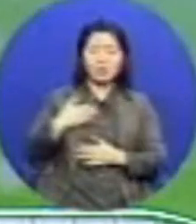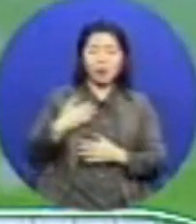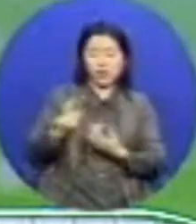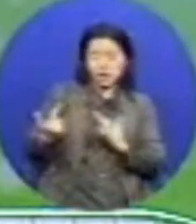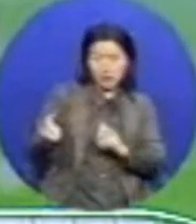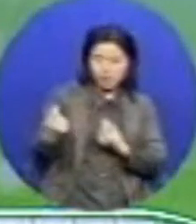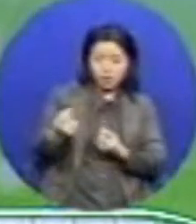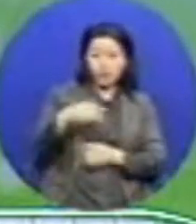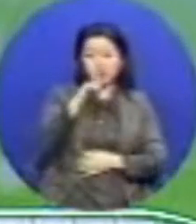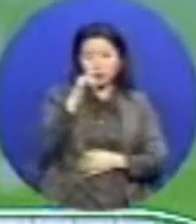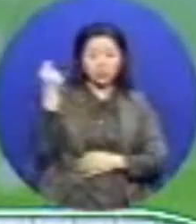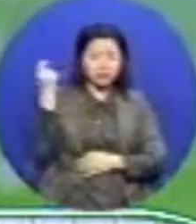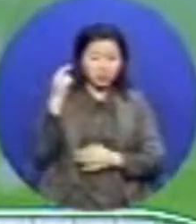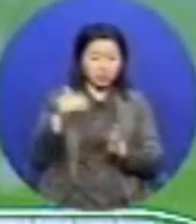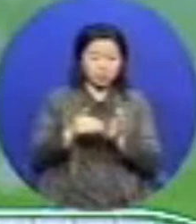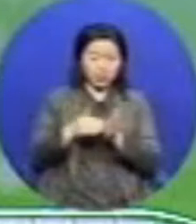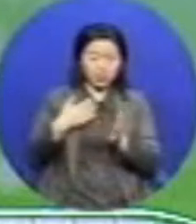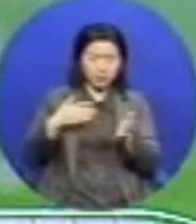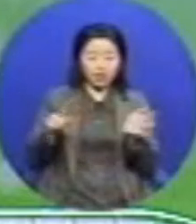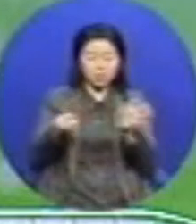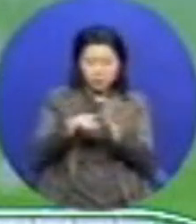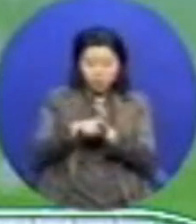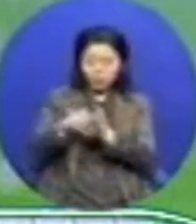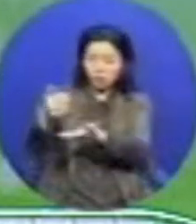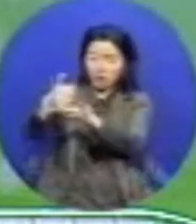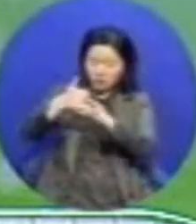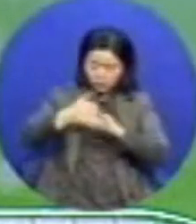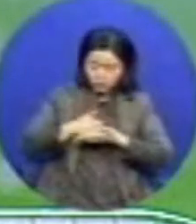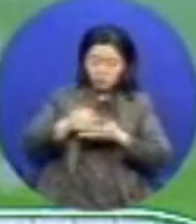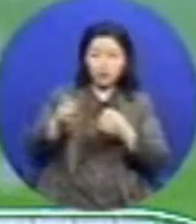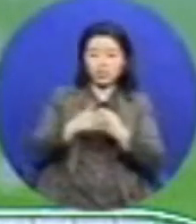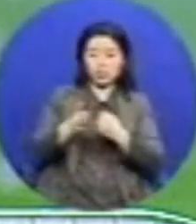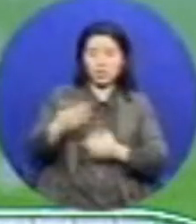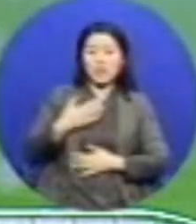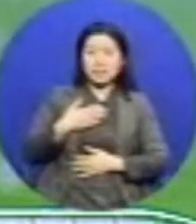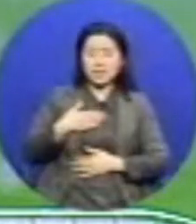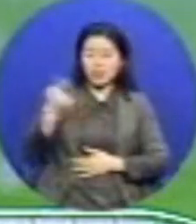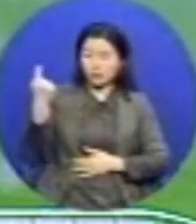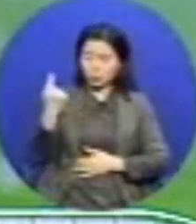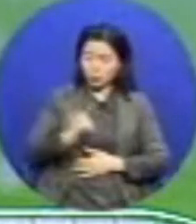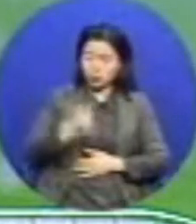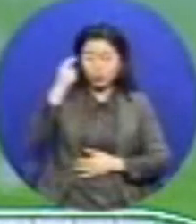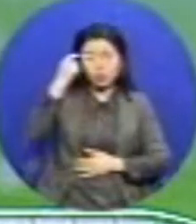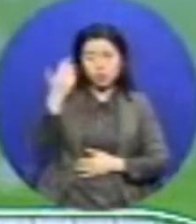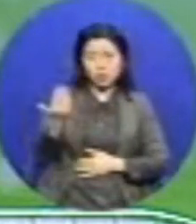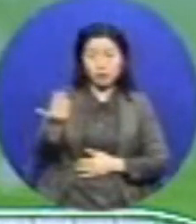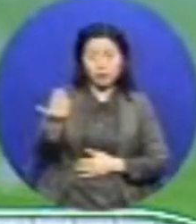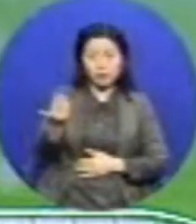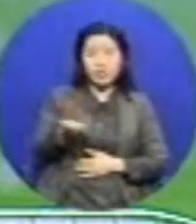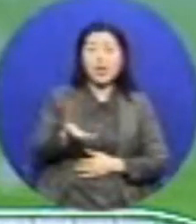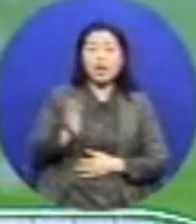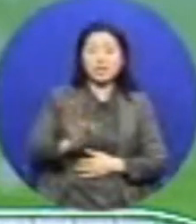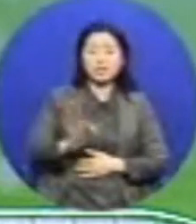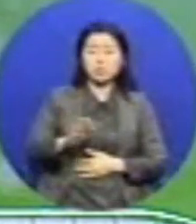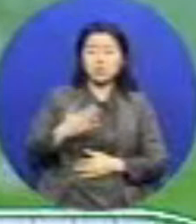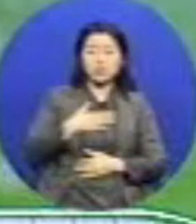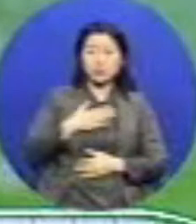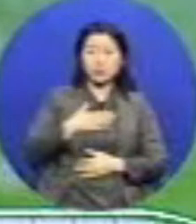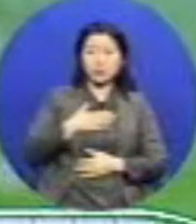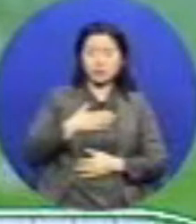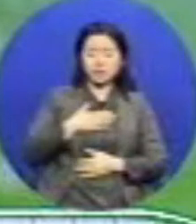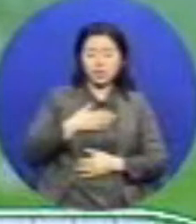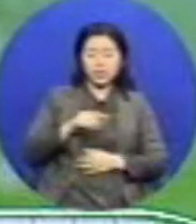제가 예수님을 믿고 예수님을 영접해 쓰니 제게도 오셨 겠지요 그러나 저는 이렇게 막연하게